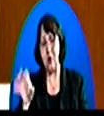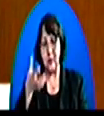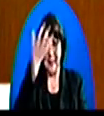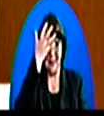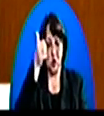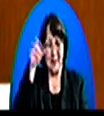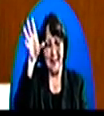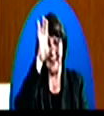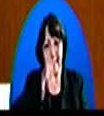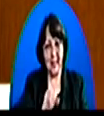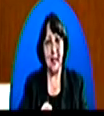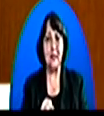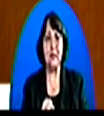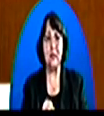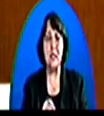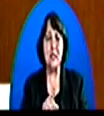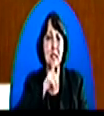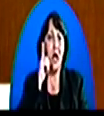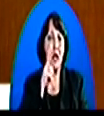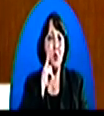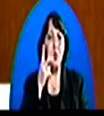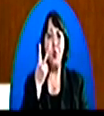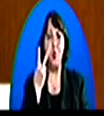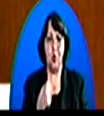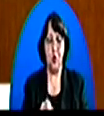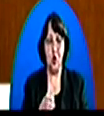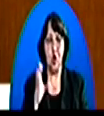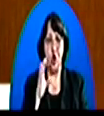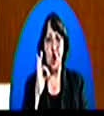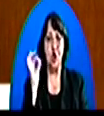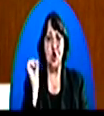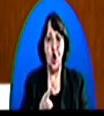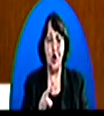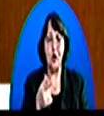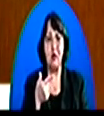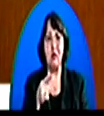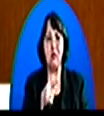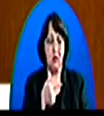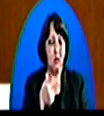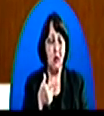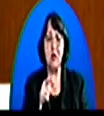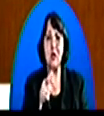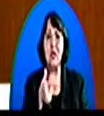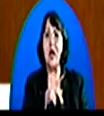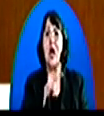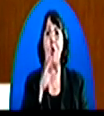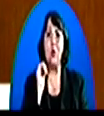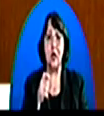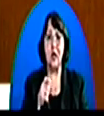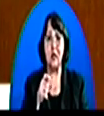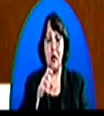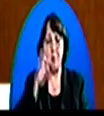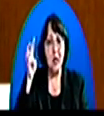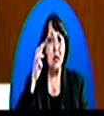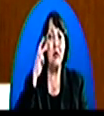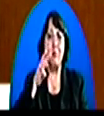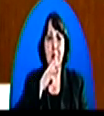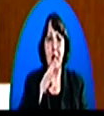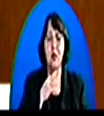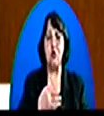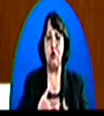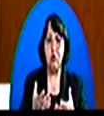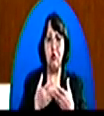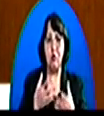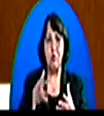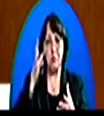бол бидэнд энэ залуу хойч үеийг бас соёон одоо гэгээрүүлэх ажил үнэхээр одоо сүүлийн олон жил хоцорч ирсэн байна. Тийм учраас энэ